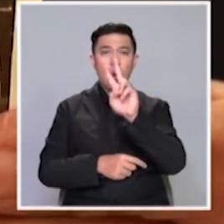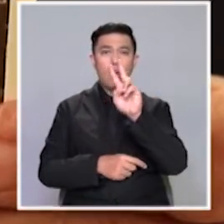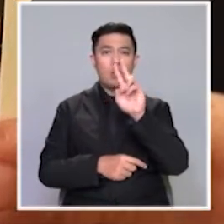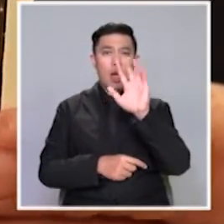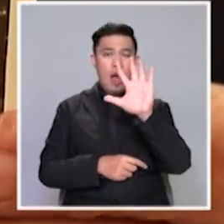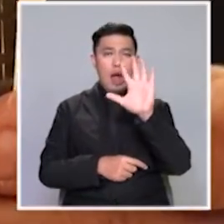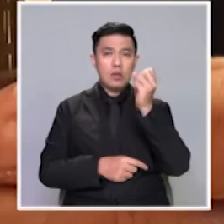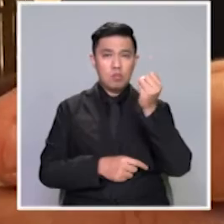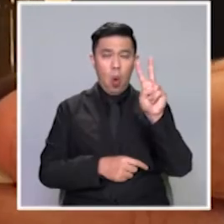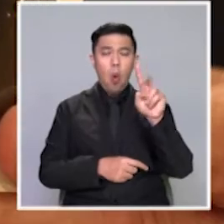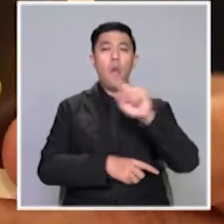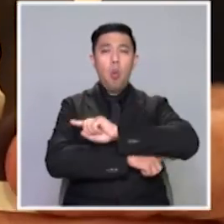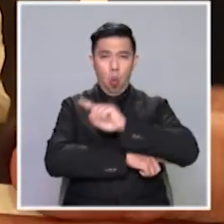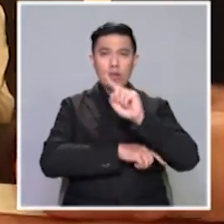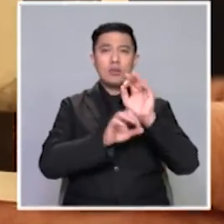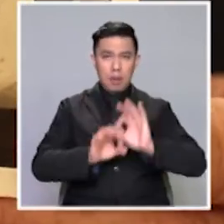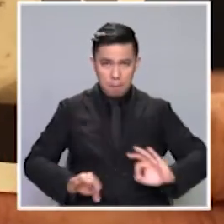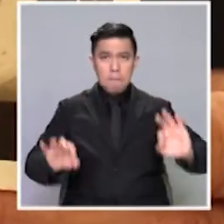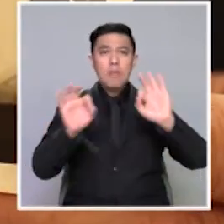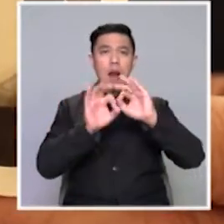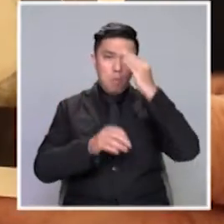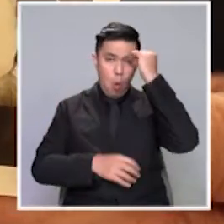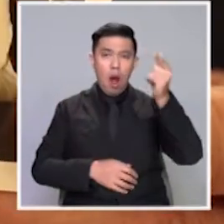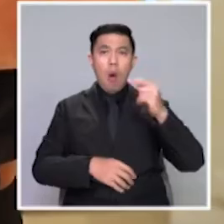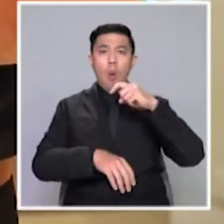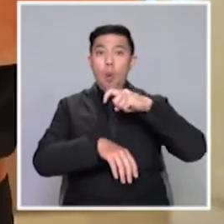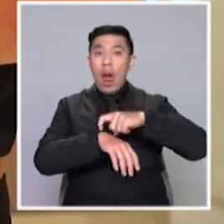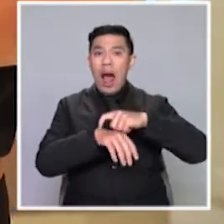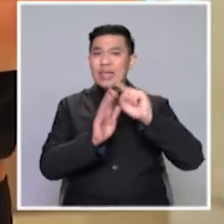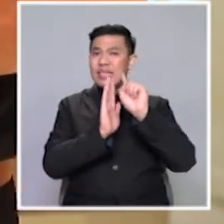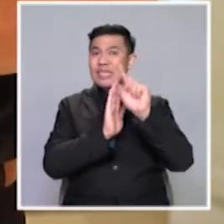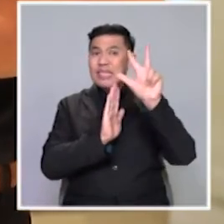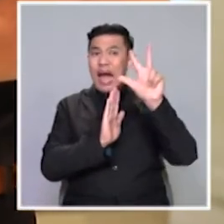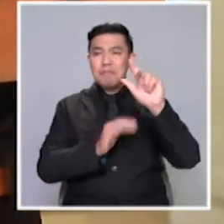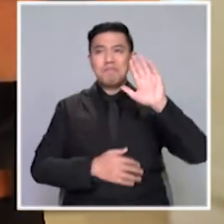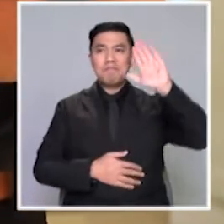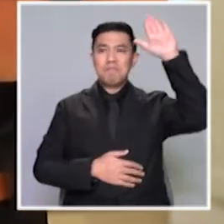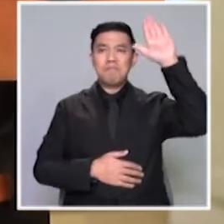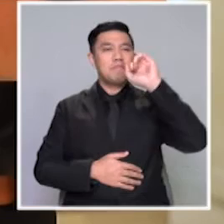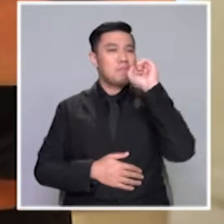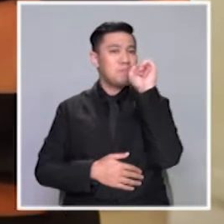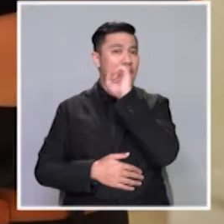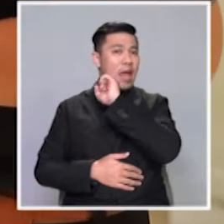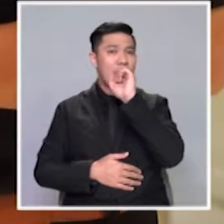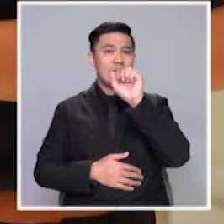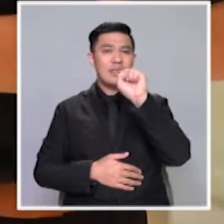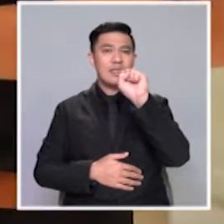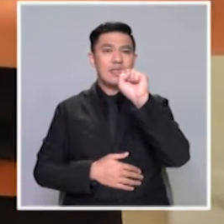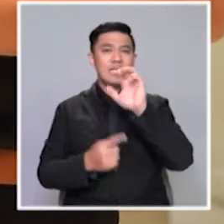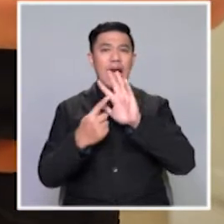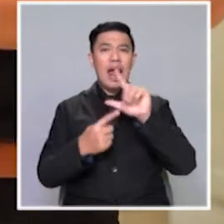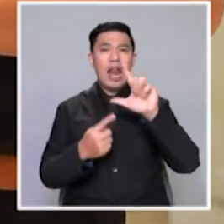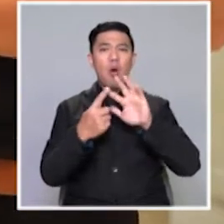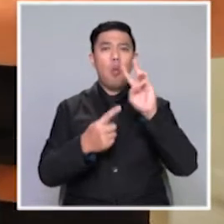นั้นก็เป็นอีกวันสำคัญของชีวิตเพราะเธอได้ใช้เวลา3นาทีอาสาขึ้นไปร้องเพลงสารวันรำวงร่ว